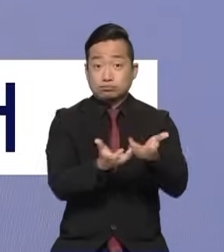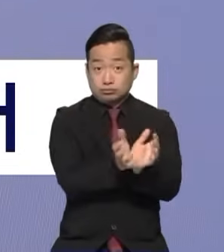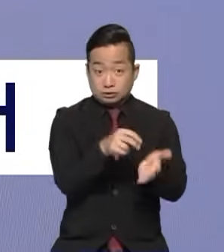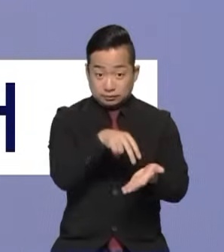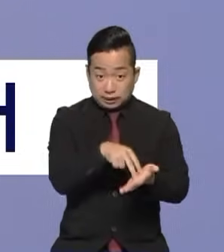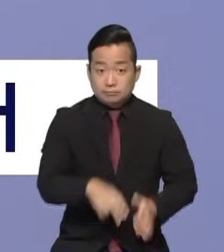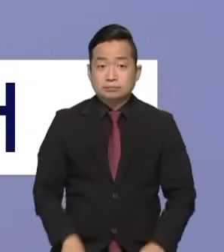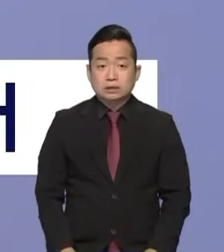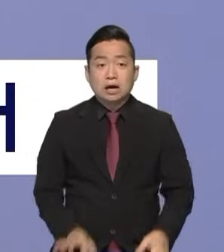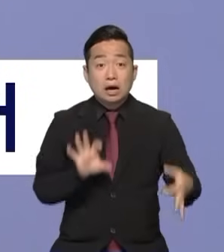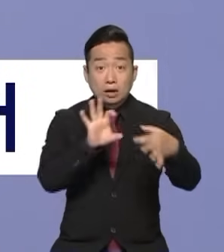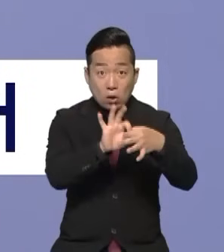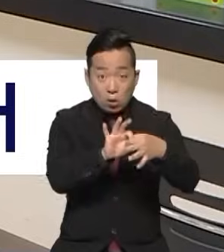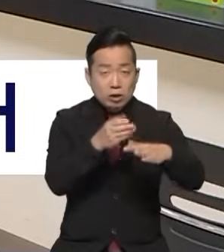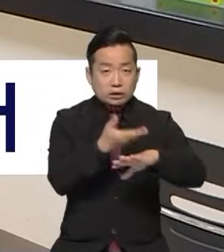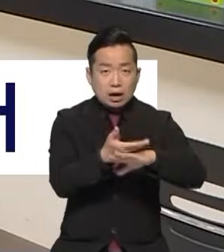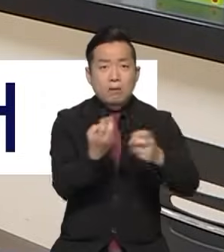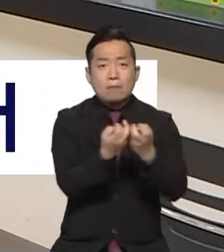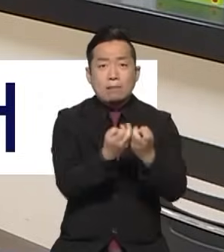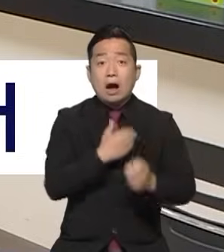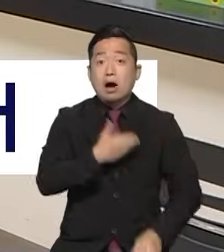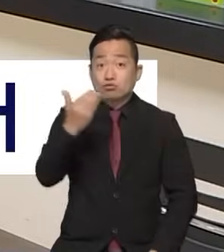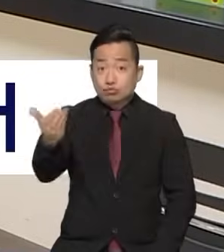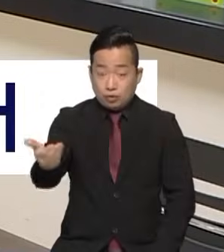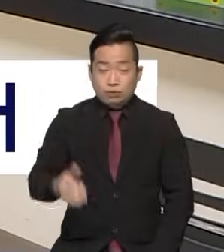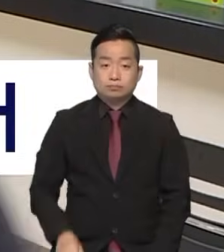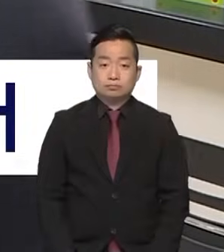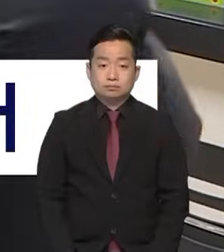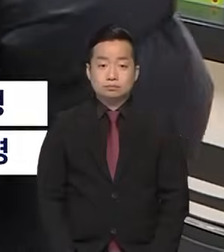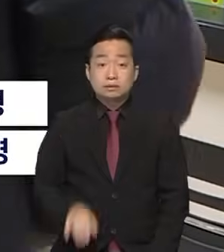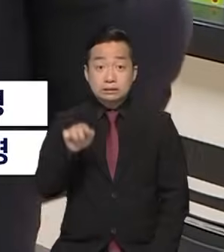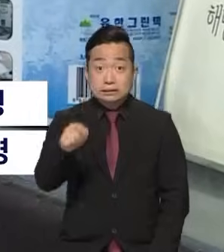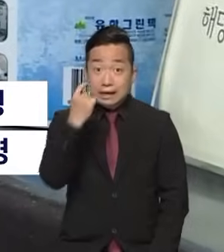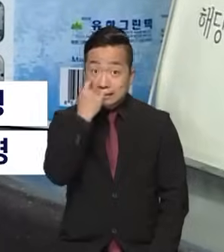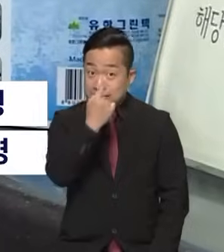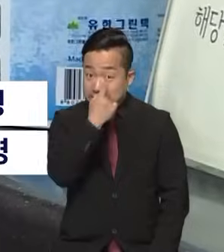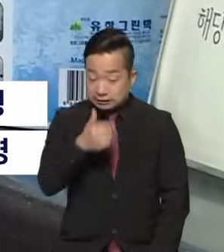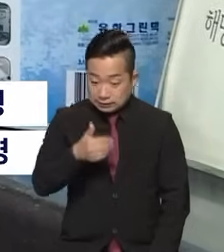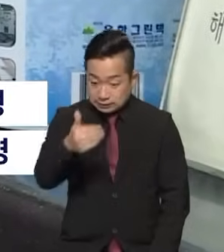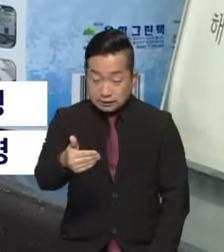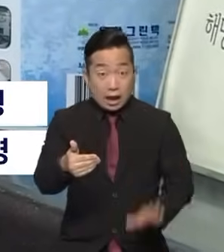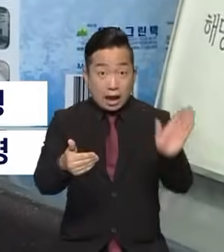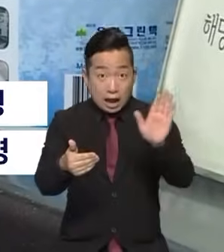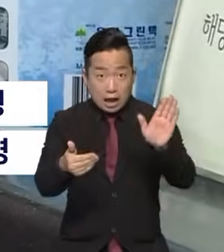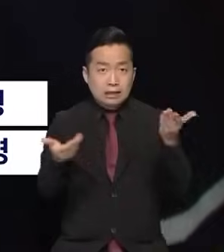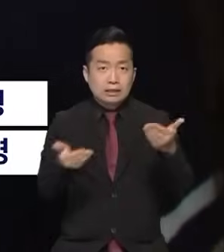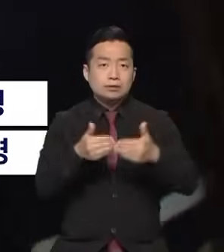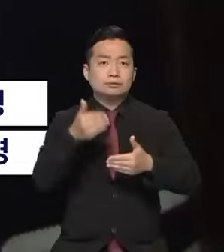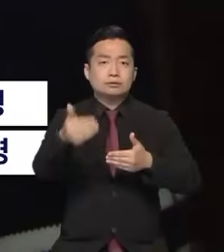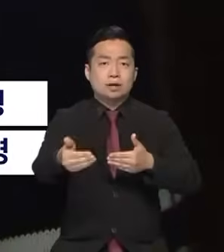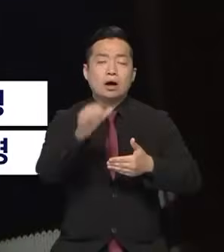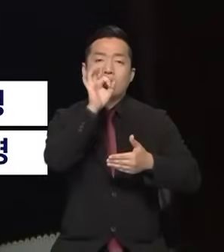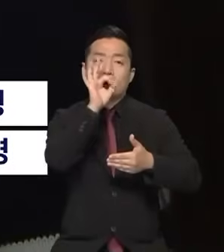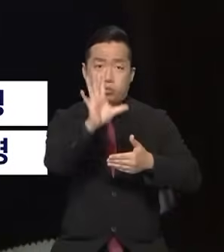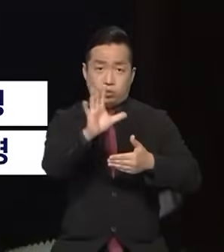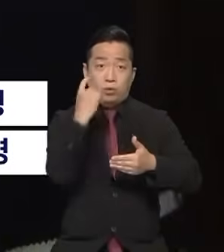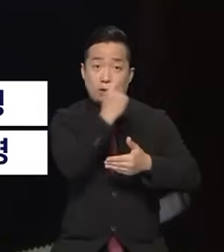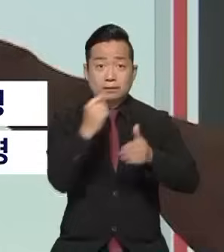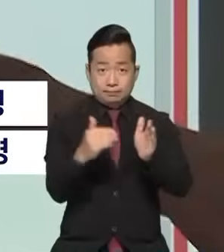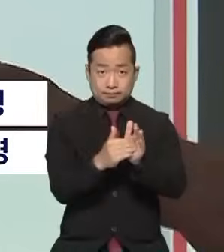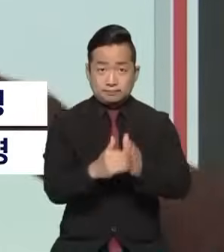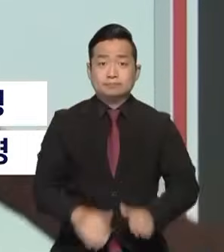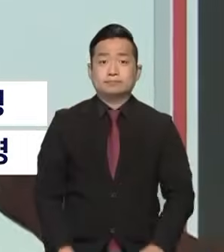전산망에 접근할 다른 방법을 안내하기도 했지만 그마저도 인증 시스템을 거치지 않으면 업무 처리가 불가능한 것으로